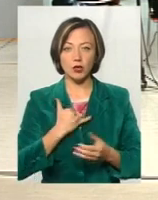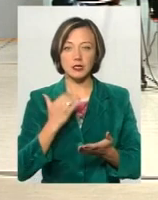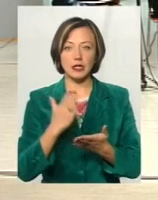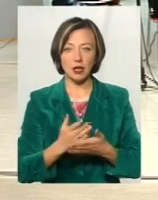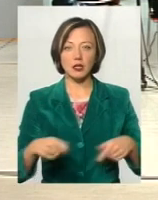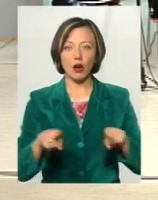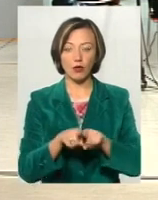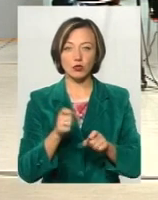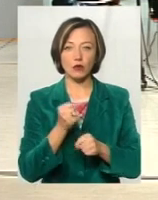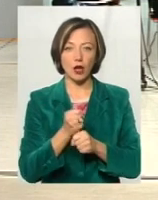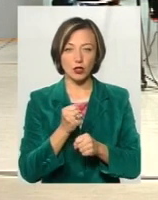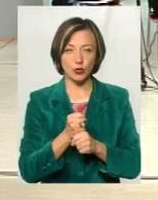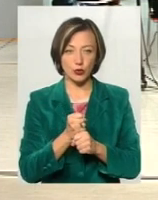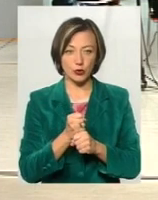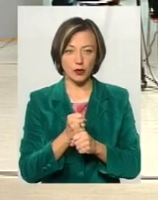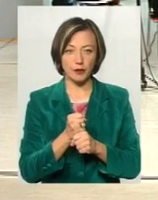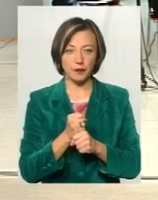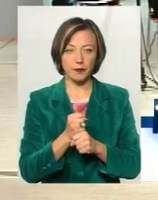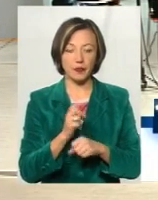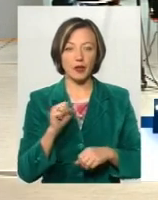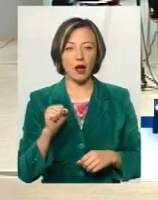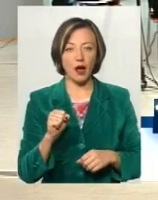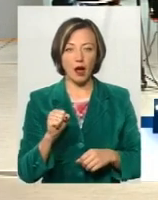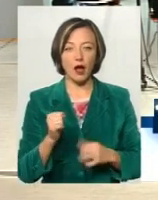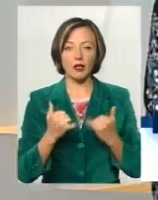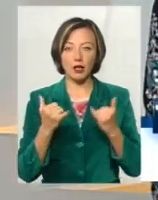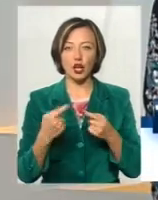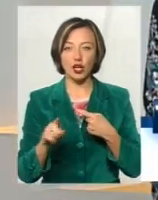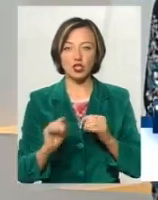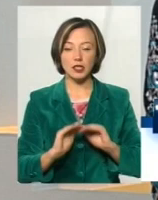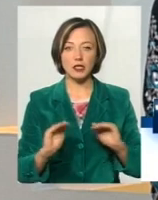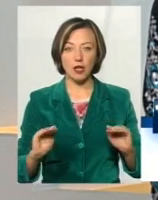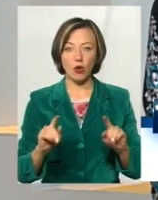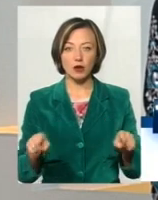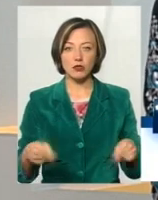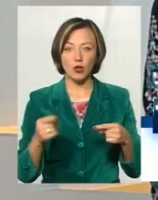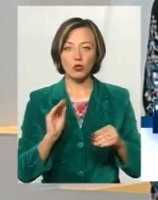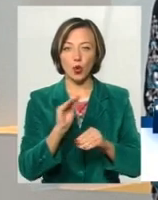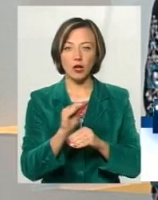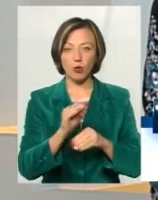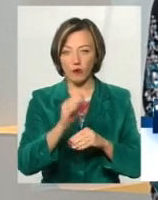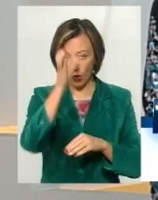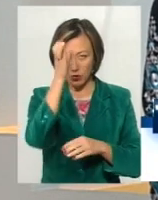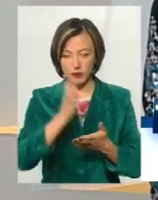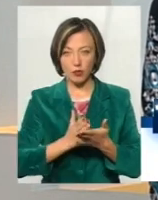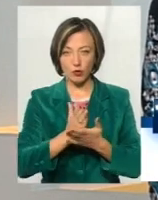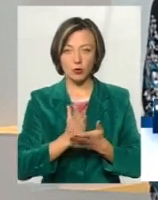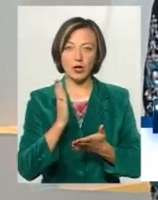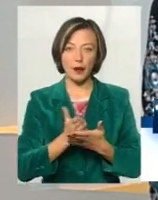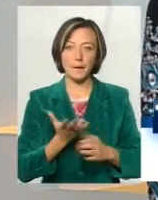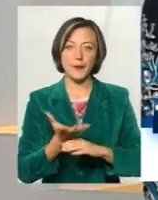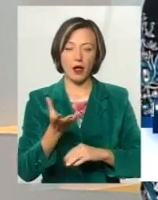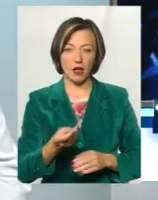також працюють вони. А для інших дітей організували додаткові освітні послуги. Вони є